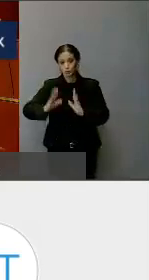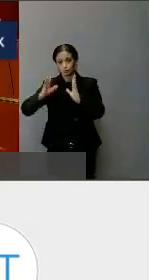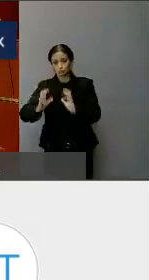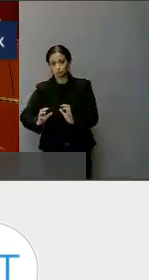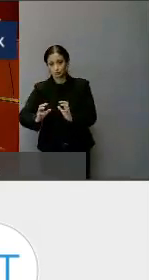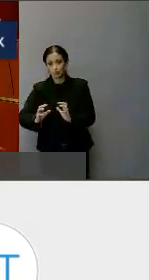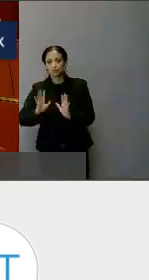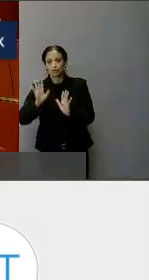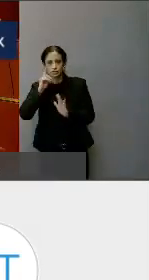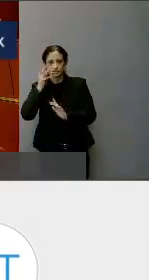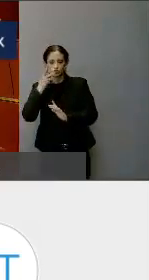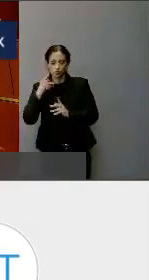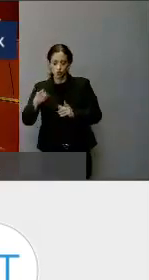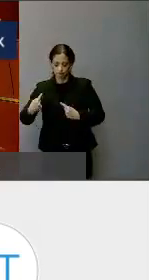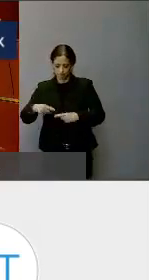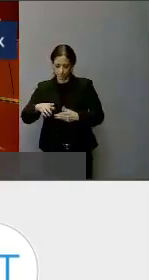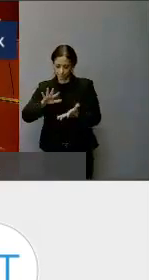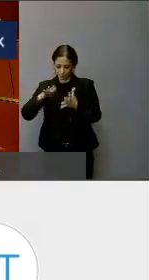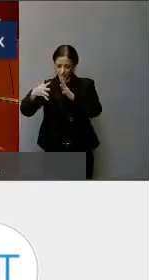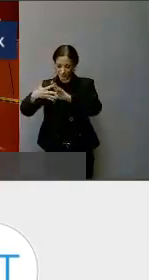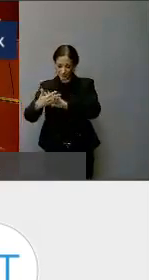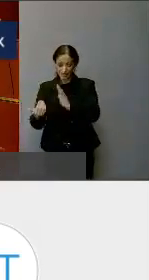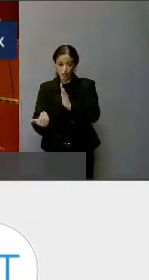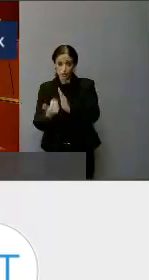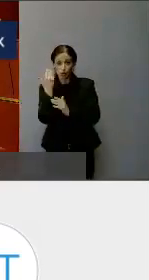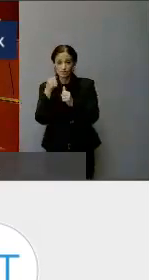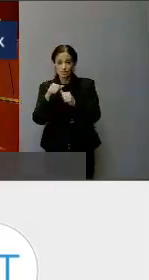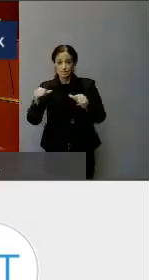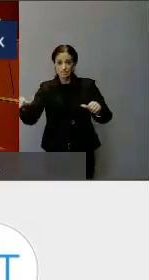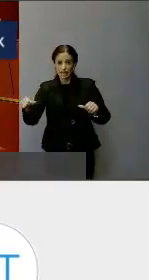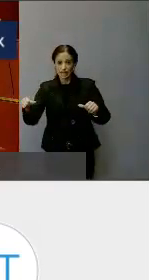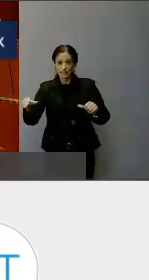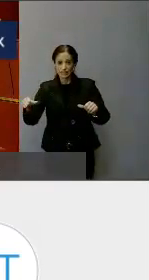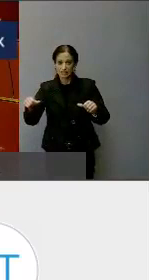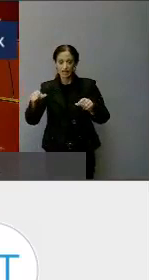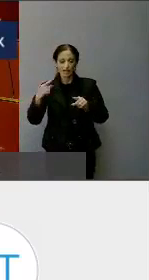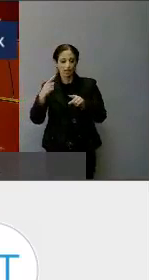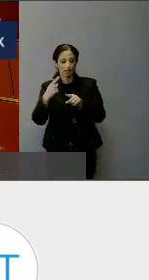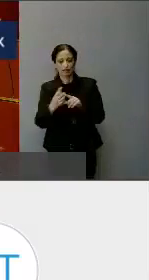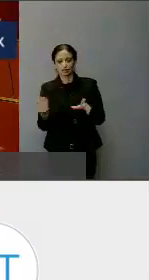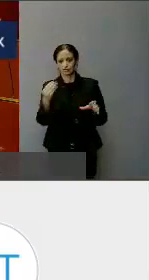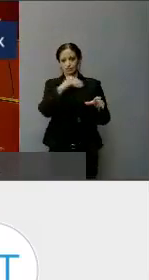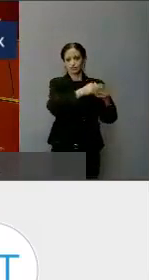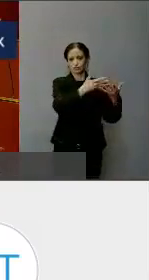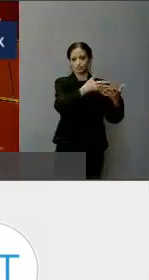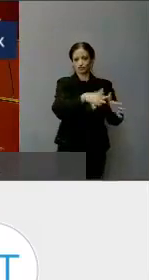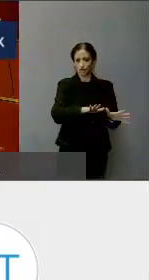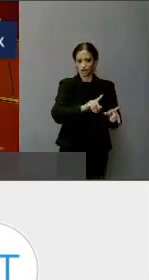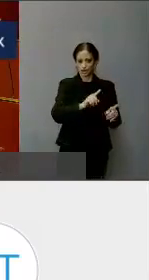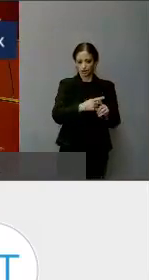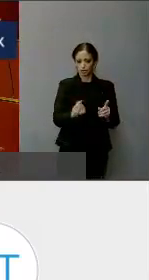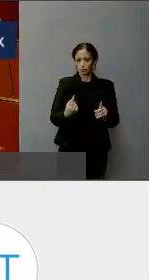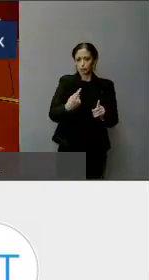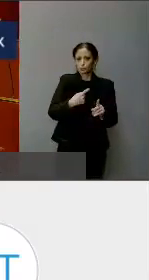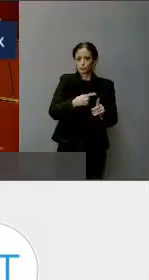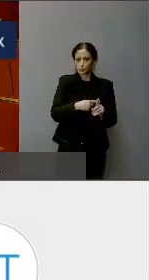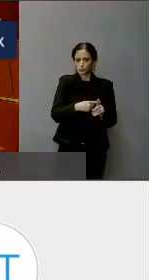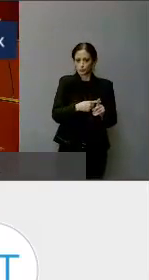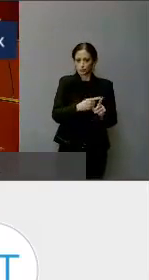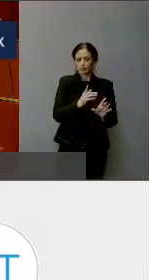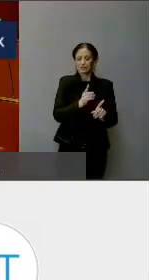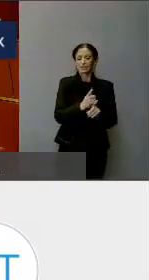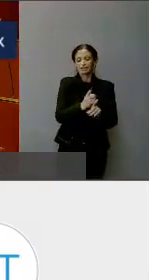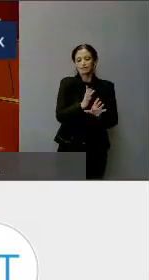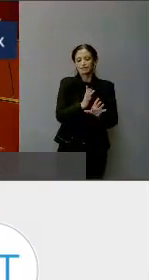edifici ceruti bisogna sottrarre dai 6.500 e questo non c'è bisogno di spiegare perché per tentare tentare di contenere